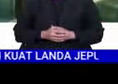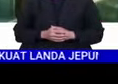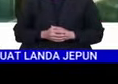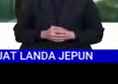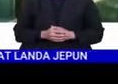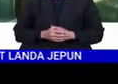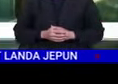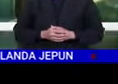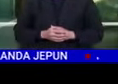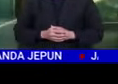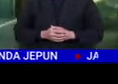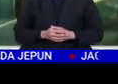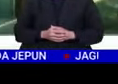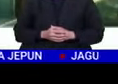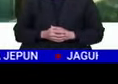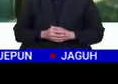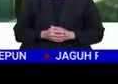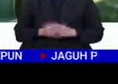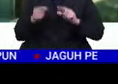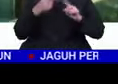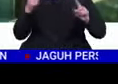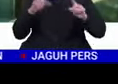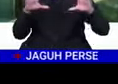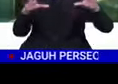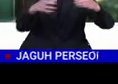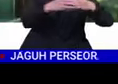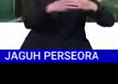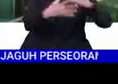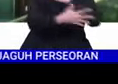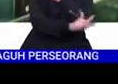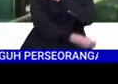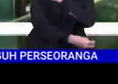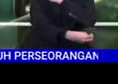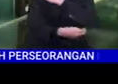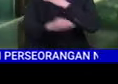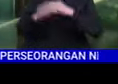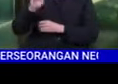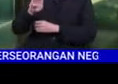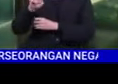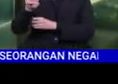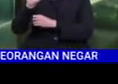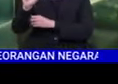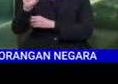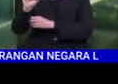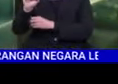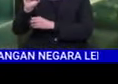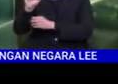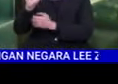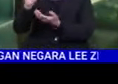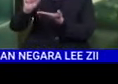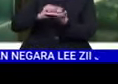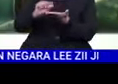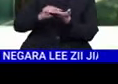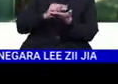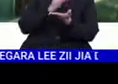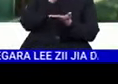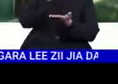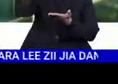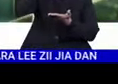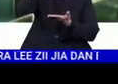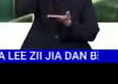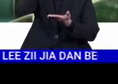Hai dutamode pada gulungan yang miskin dan juga di bawah kumpulan B40 yang pendapatan Ibu bapanya